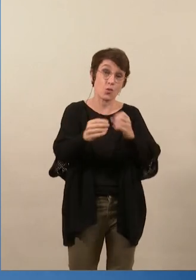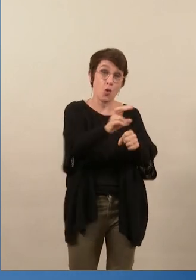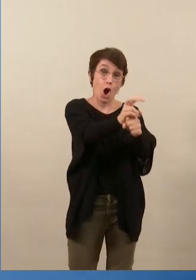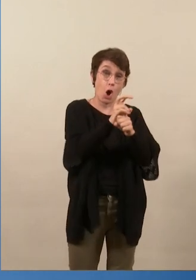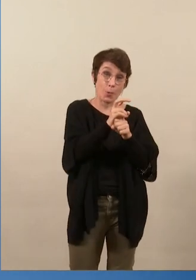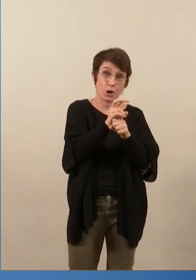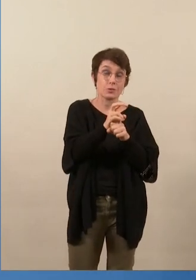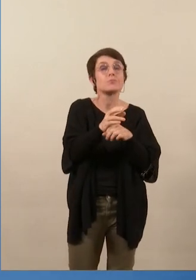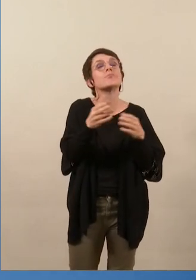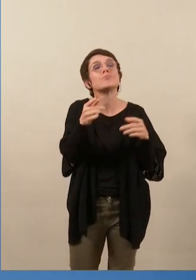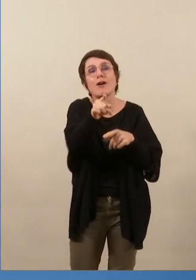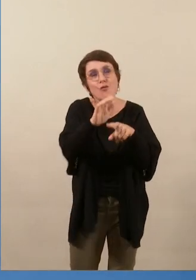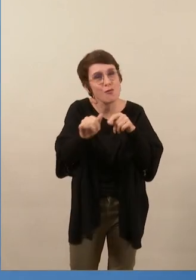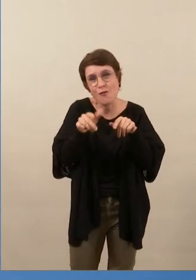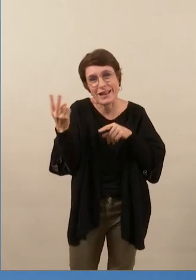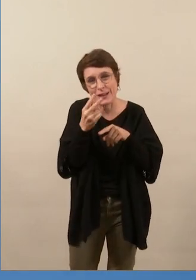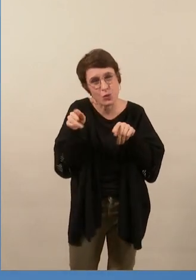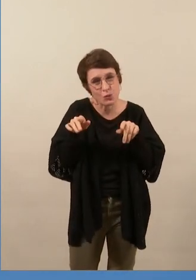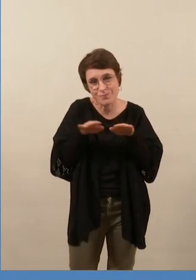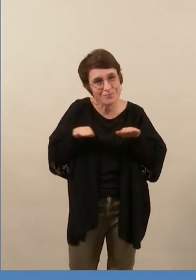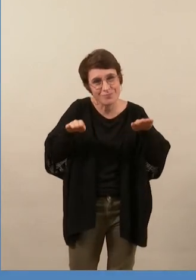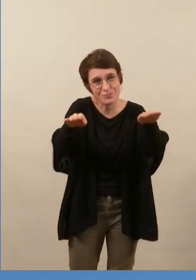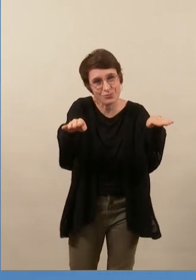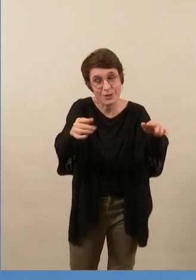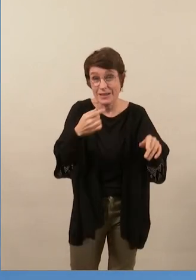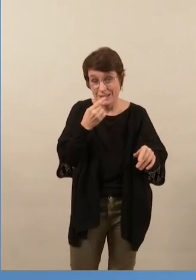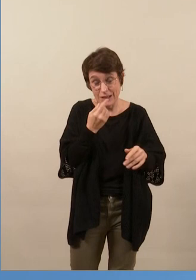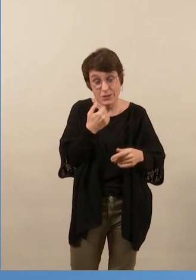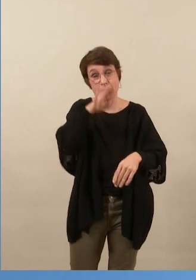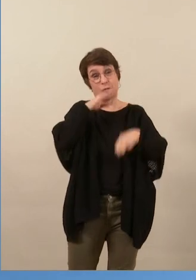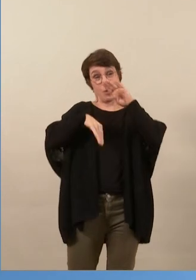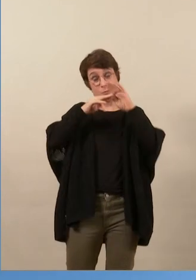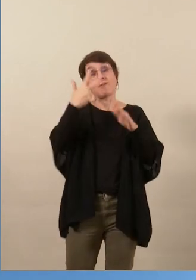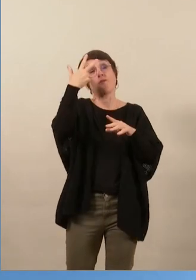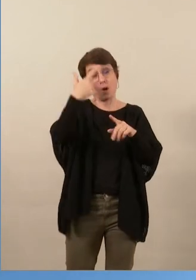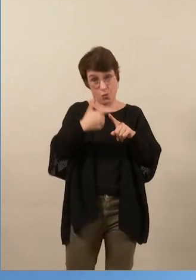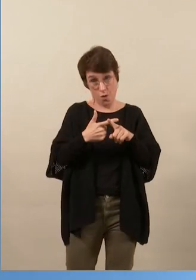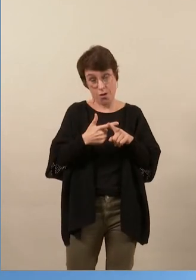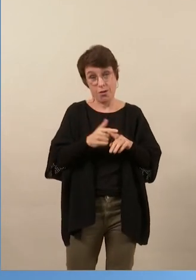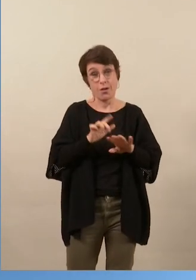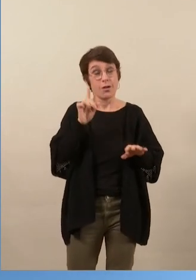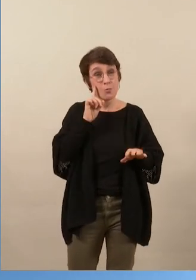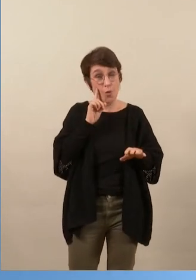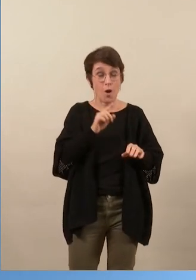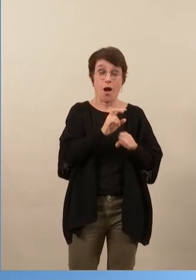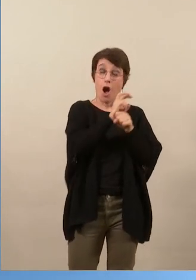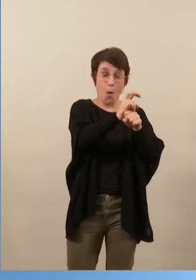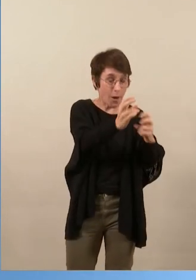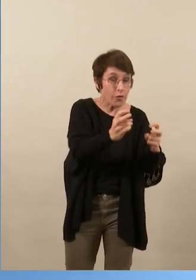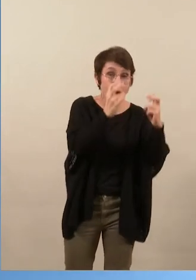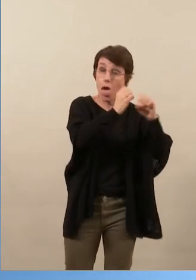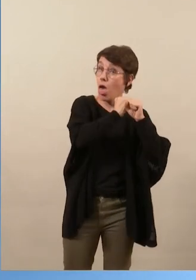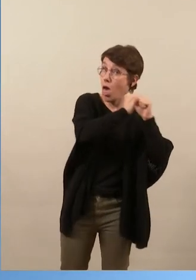Celan tienne vous faites les deux c'est pas la double mais la triple peine puisque la ville emprunte comme jamais la fiscalité explose pour les